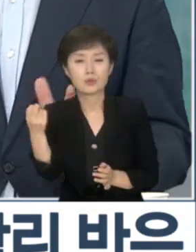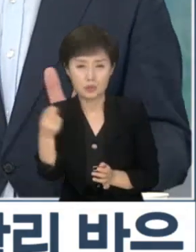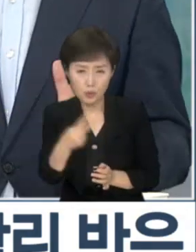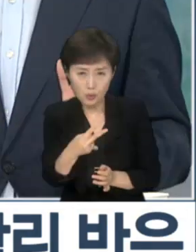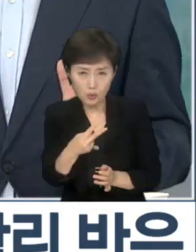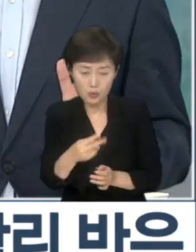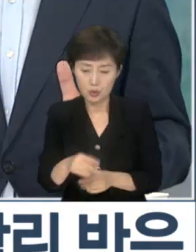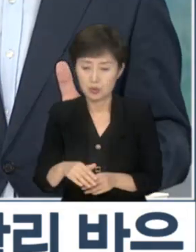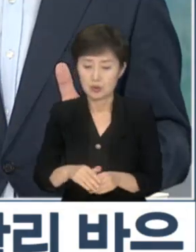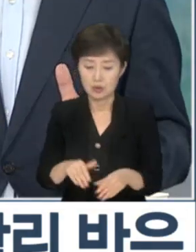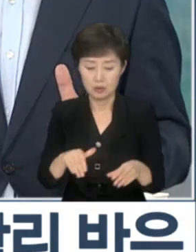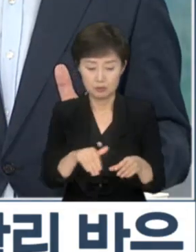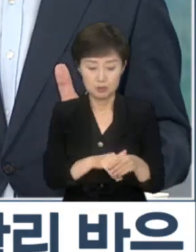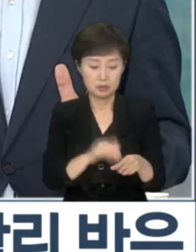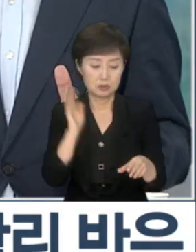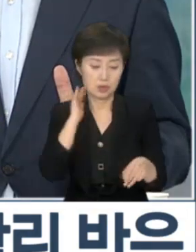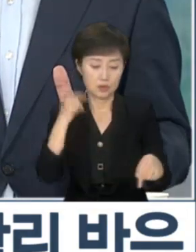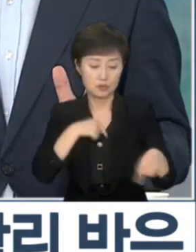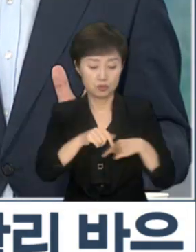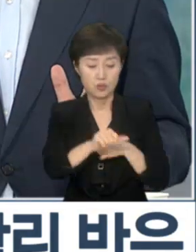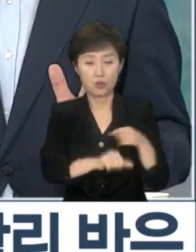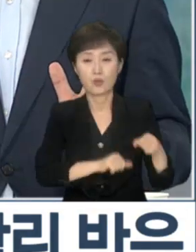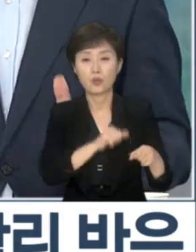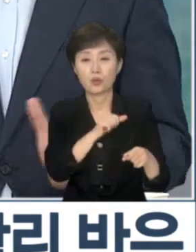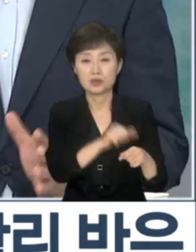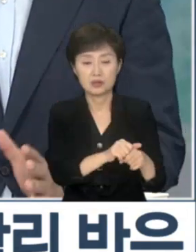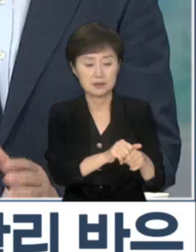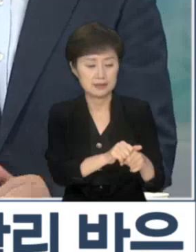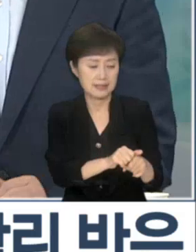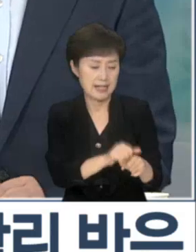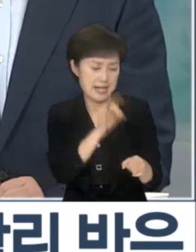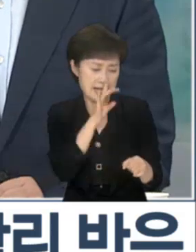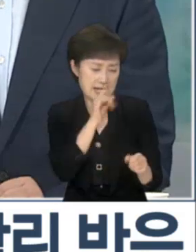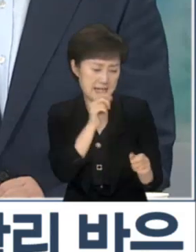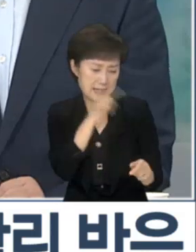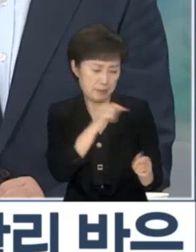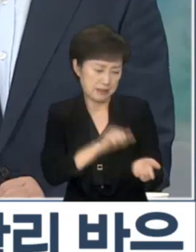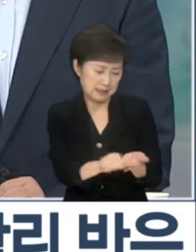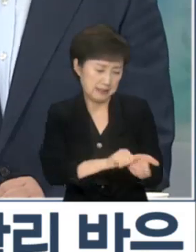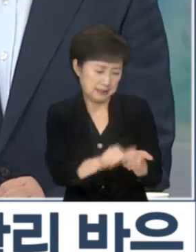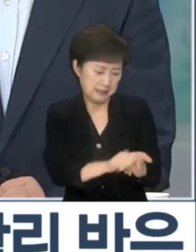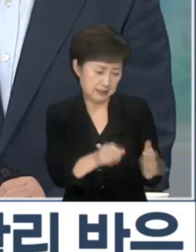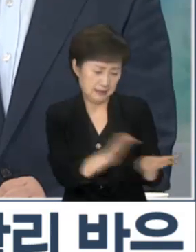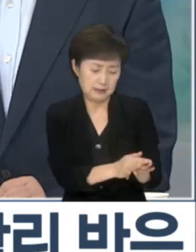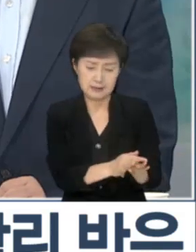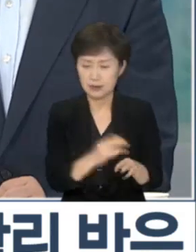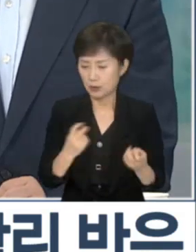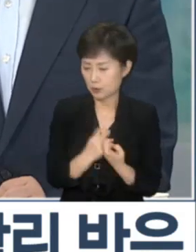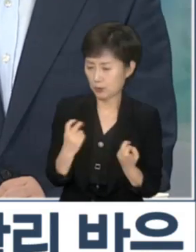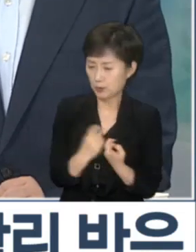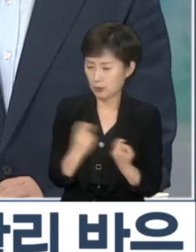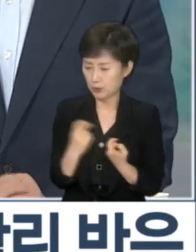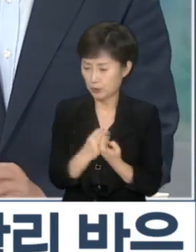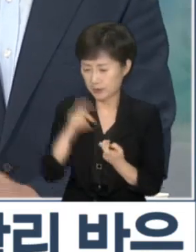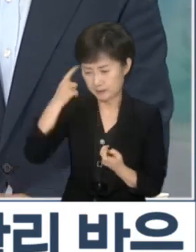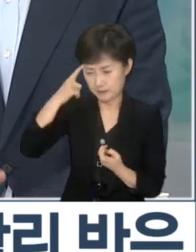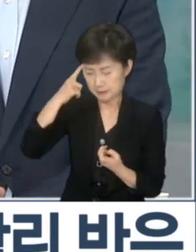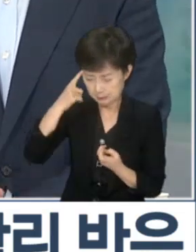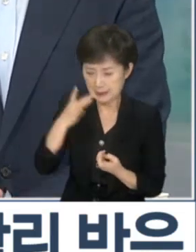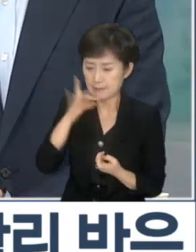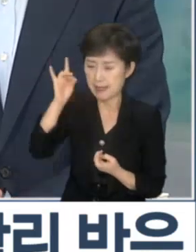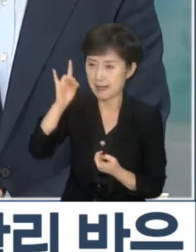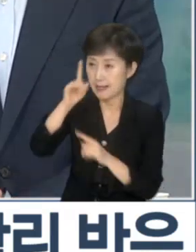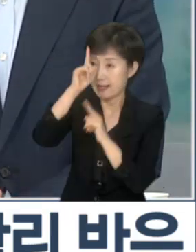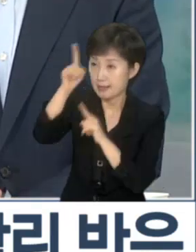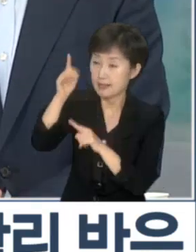지난 문재인 정부 5년 동안에 각종 성과들을 다 지우고 싶어서 결국은 지울 방법을 찾아야 되는데 아